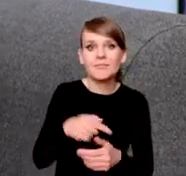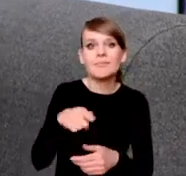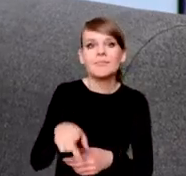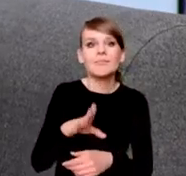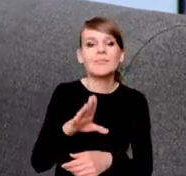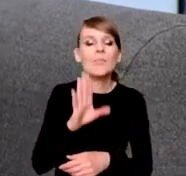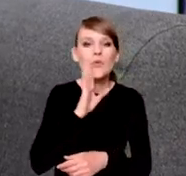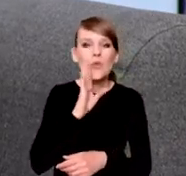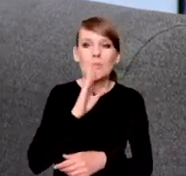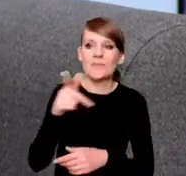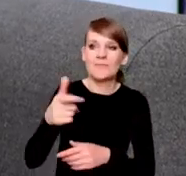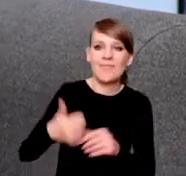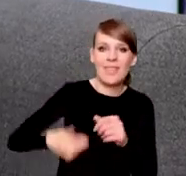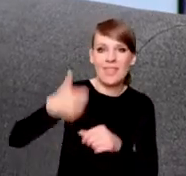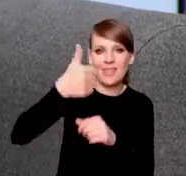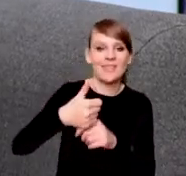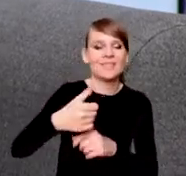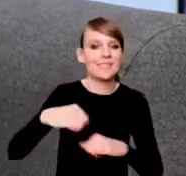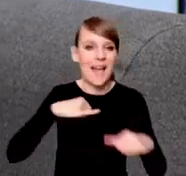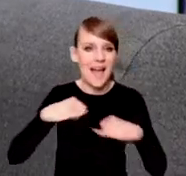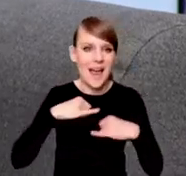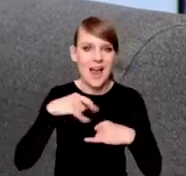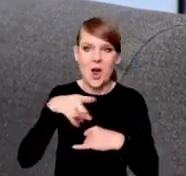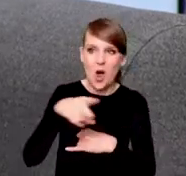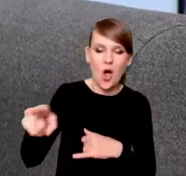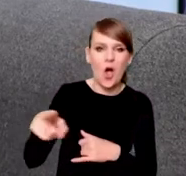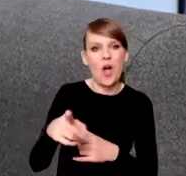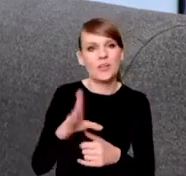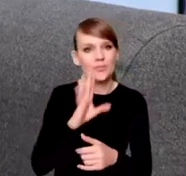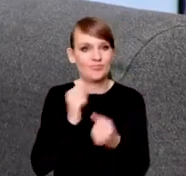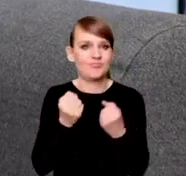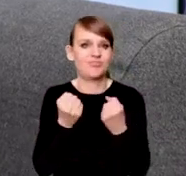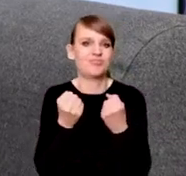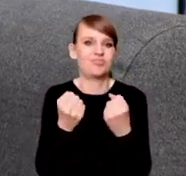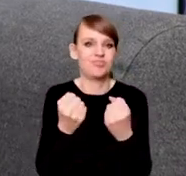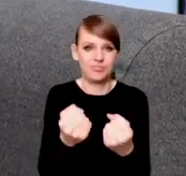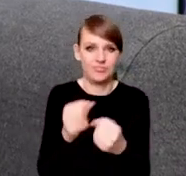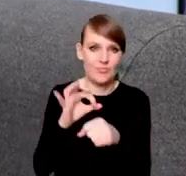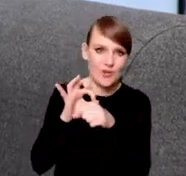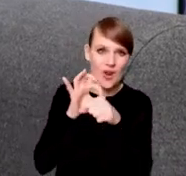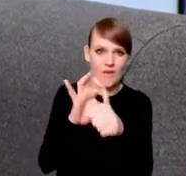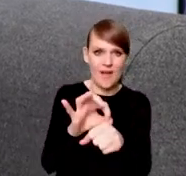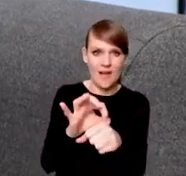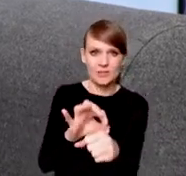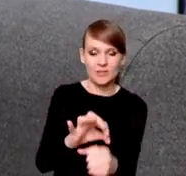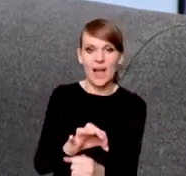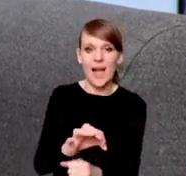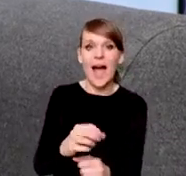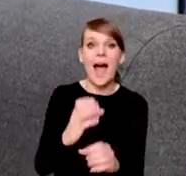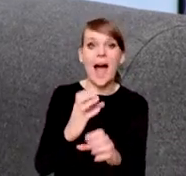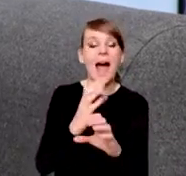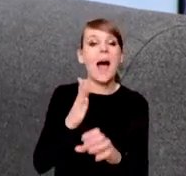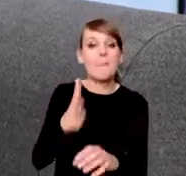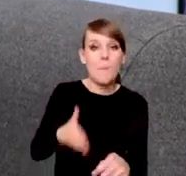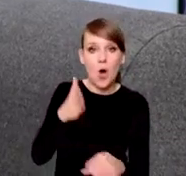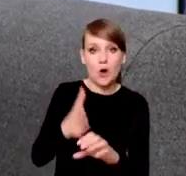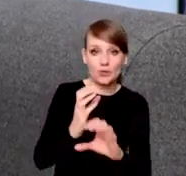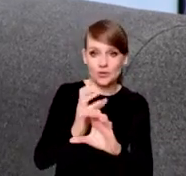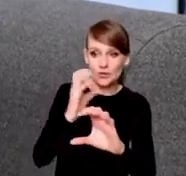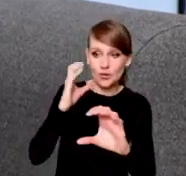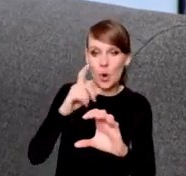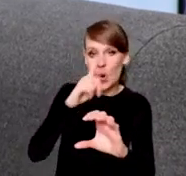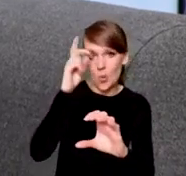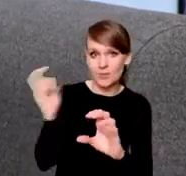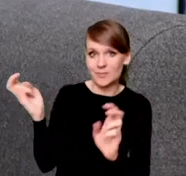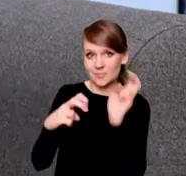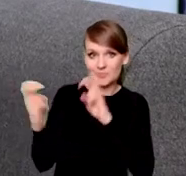rektorów. Natomiast to, o czym pan profesor mówił, to są ci ludzie, którzy wsiadają do tego pociągu. I to jest to zaangażowanie.